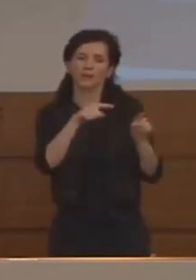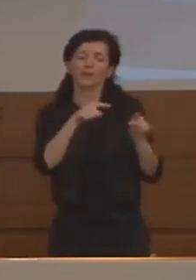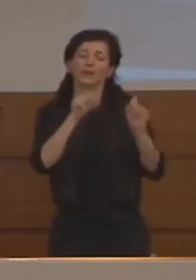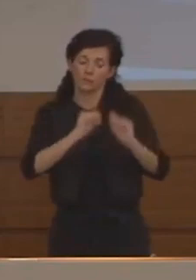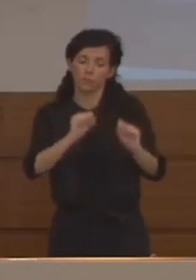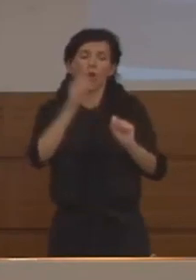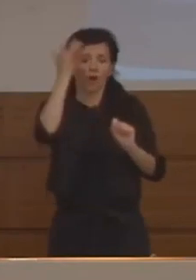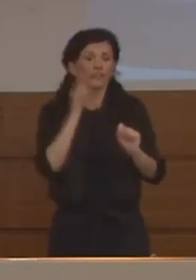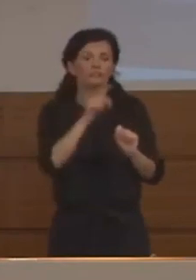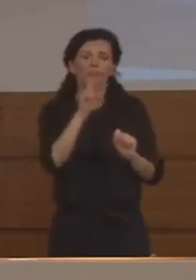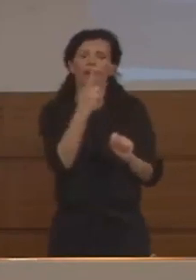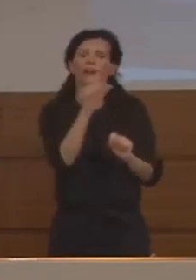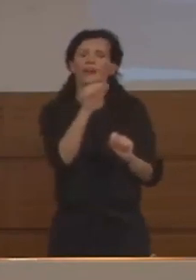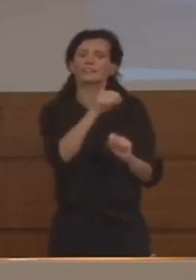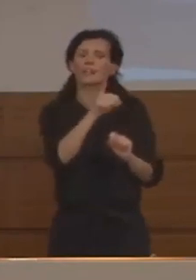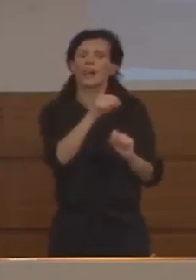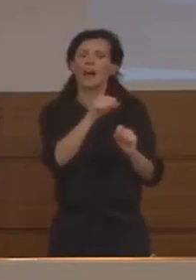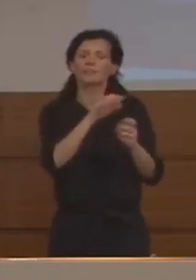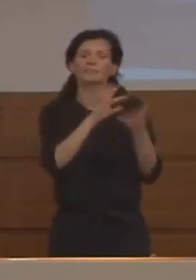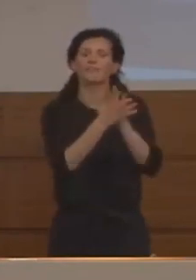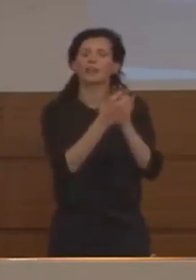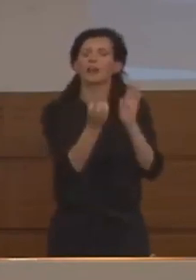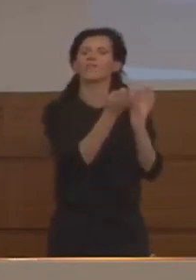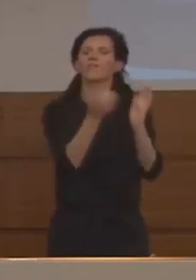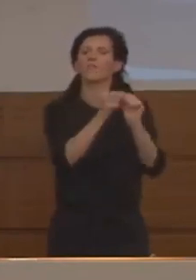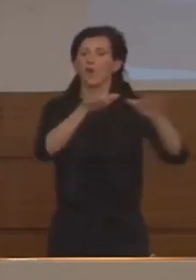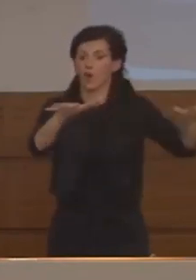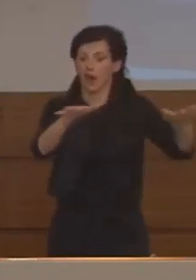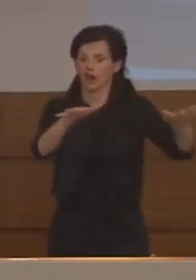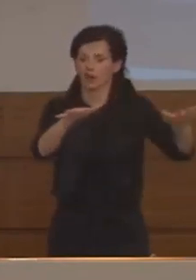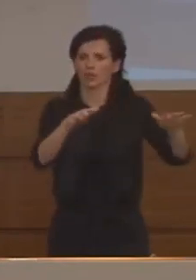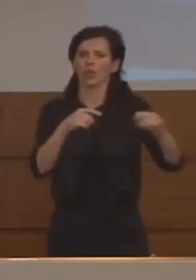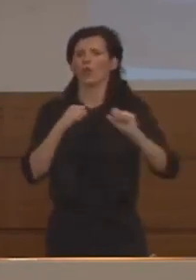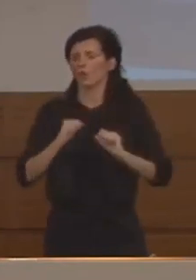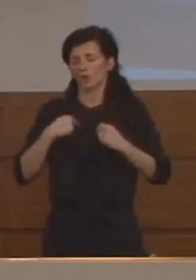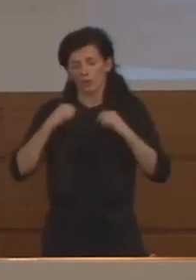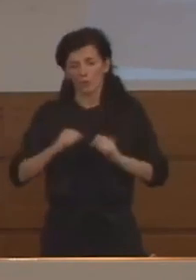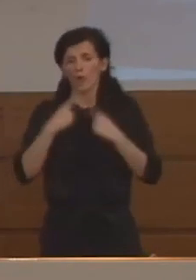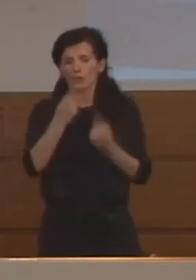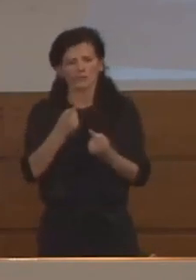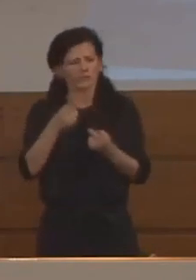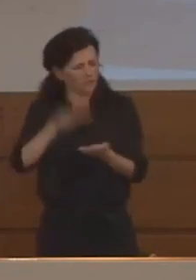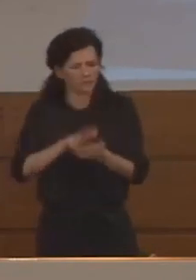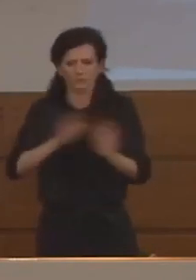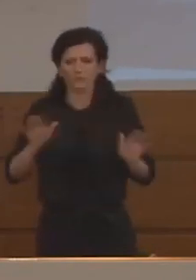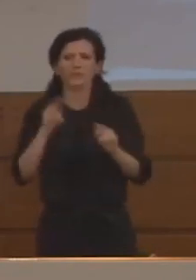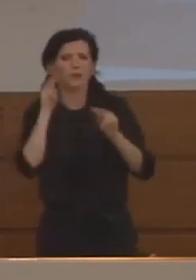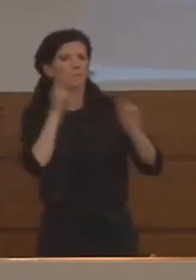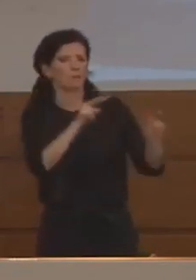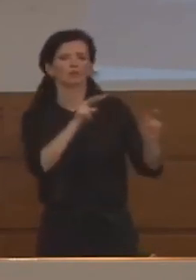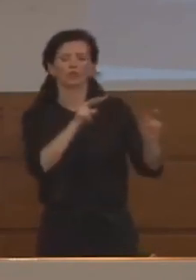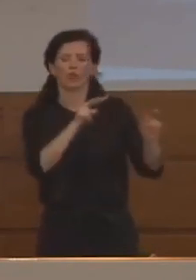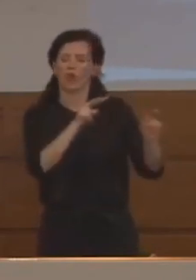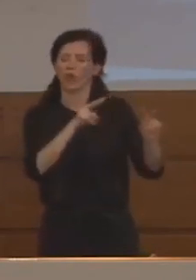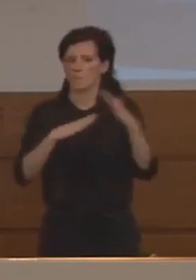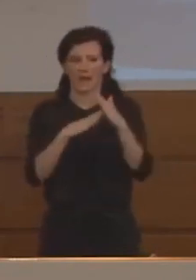focolai quindi le garantisco che l'attenzione sulle rsa è massima e c'è un piano che è già in fase molto